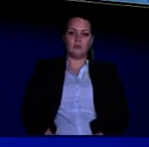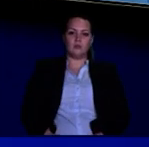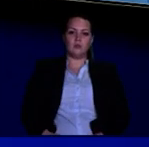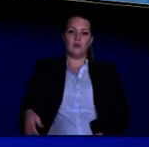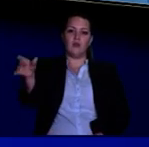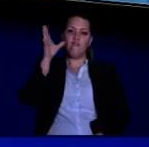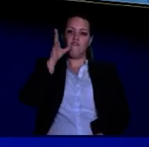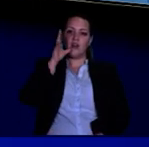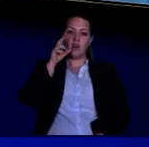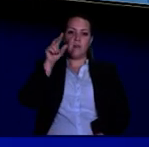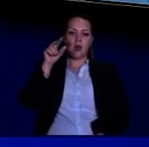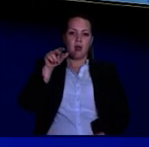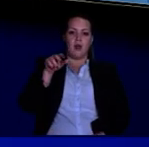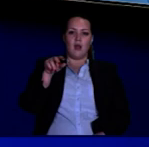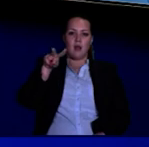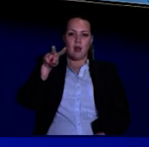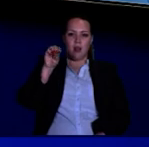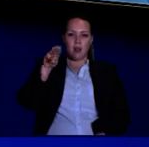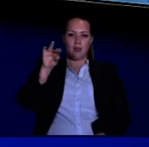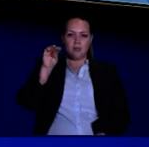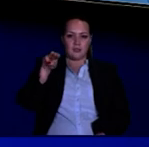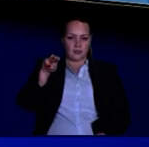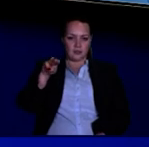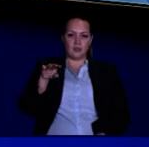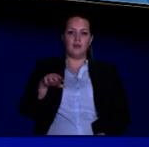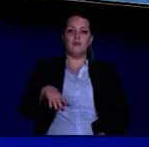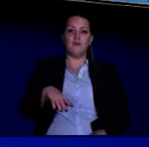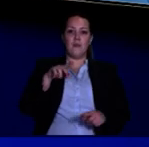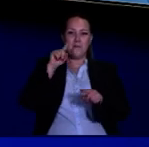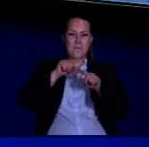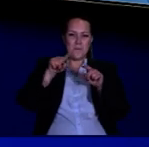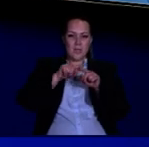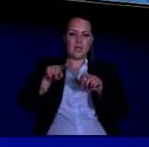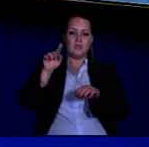Время летит. Время проходит очень быстро.